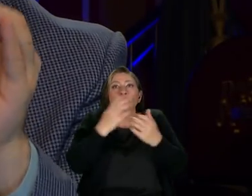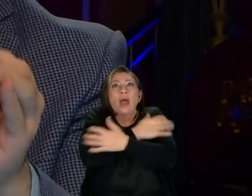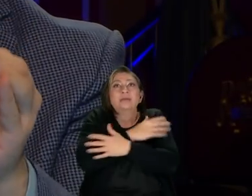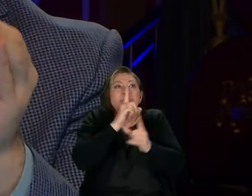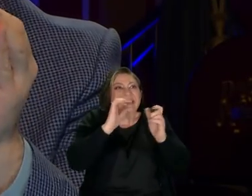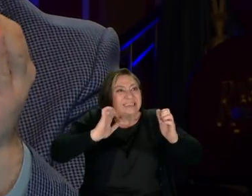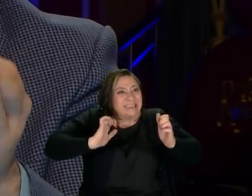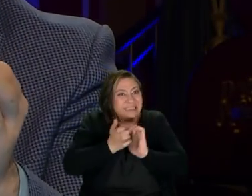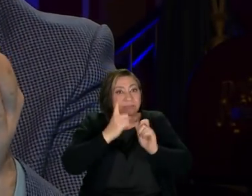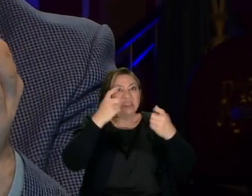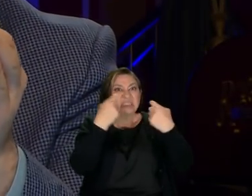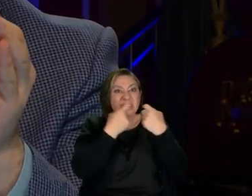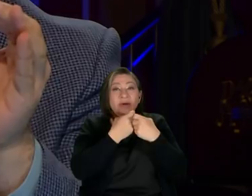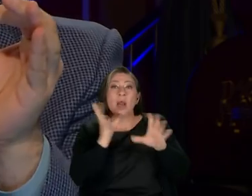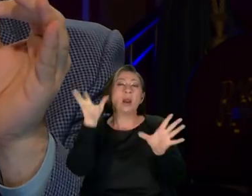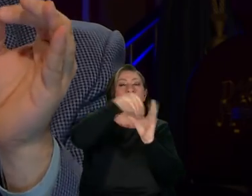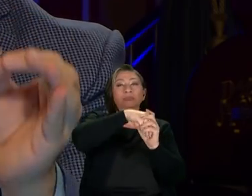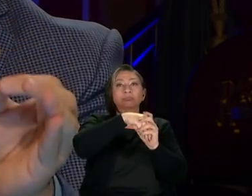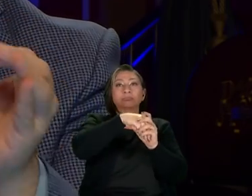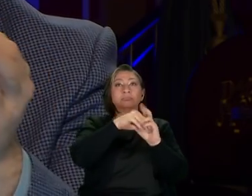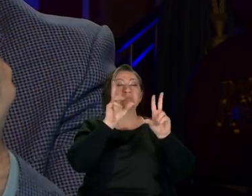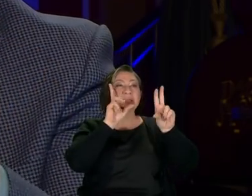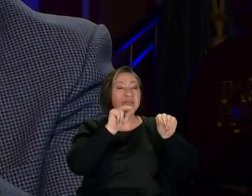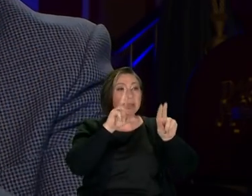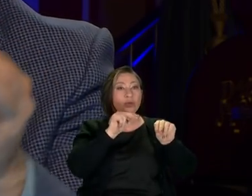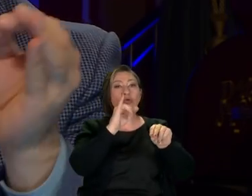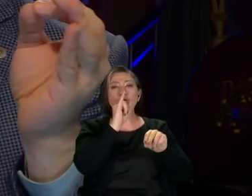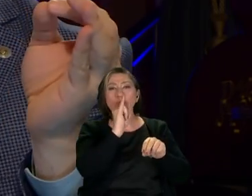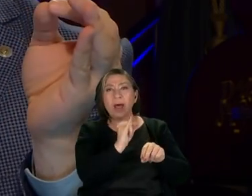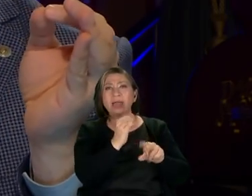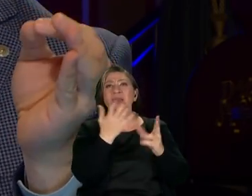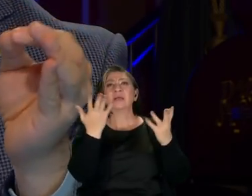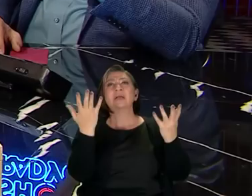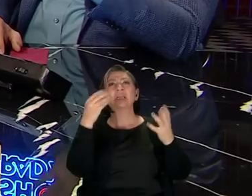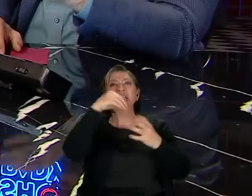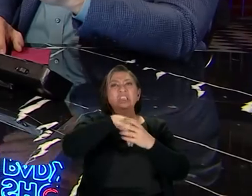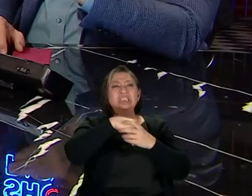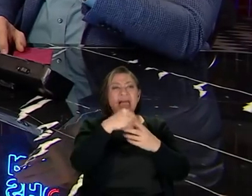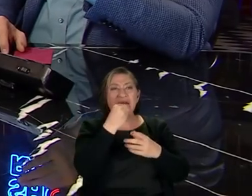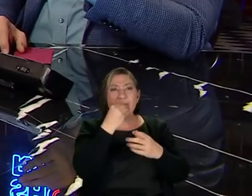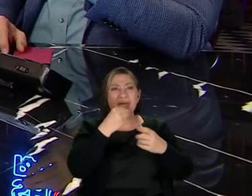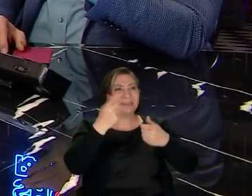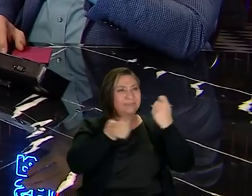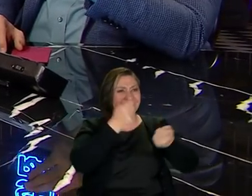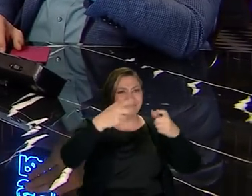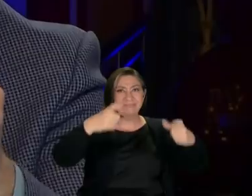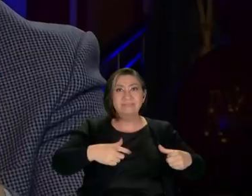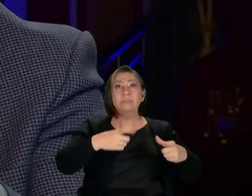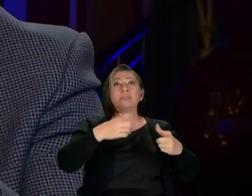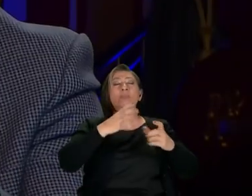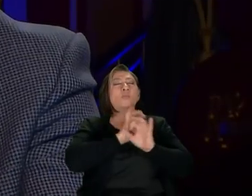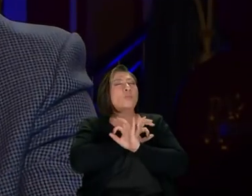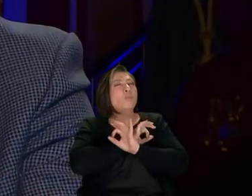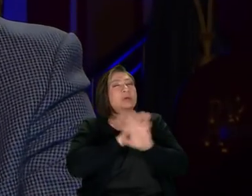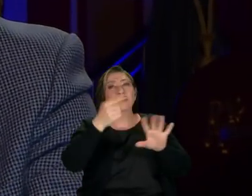bir kriz zamanı, bir savaş zamanı yatakhanesiyle, tuvaletiyle, içerisindeki yemekhanesiyle yani